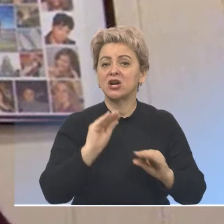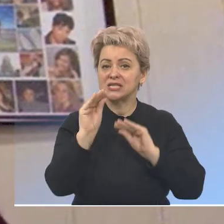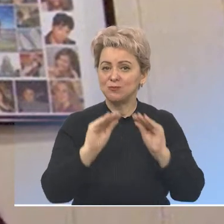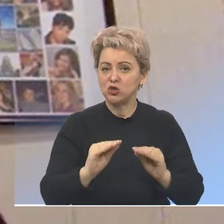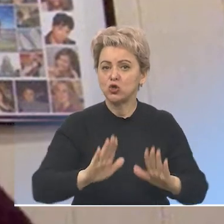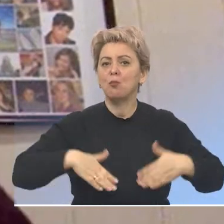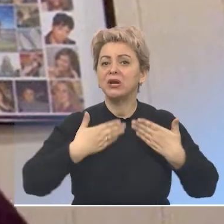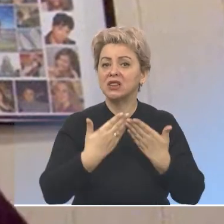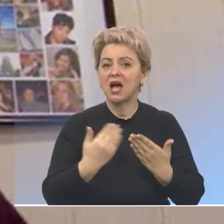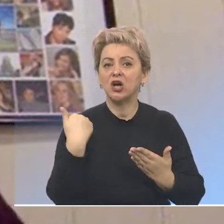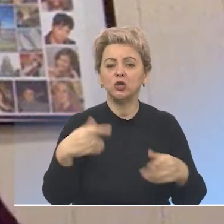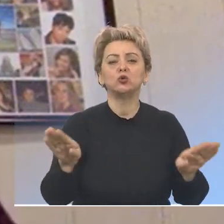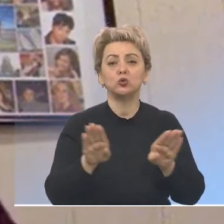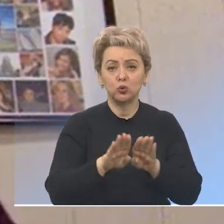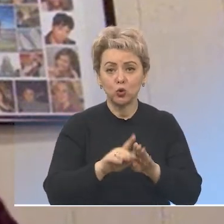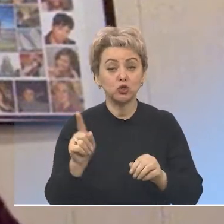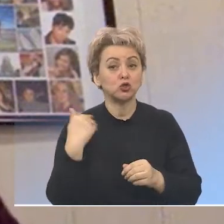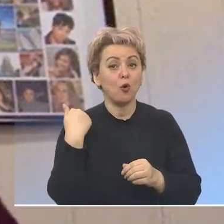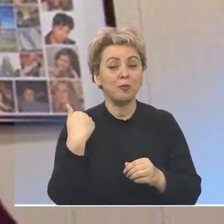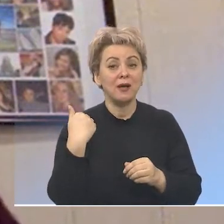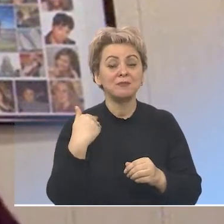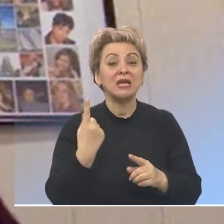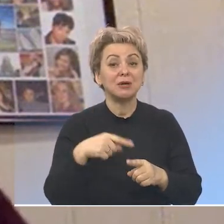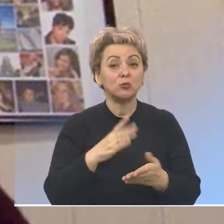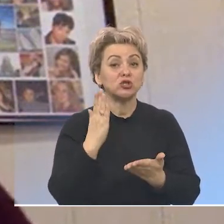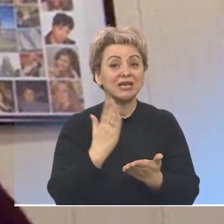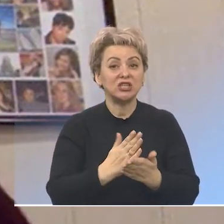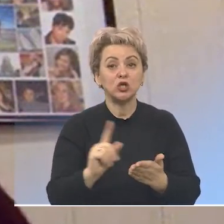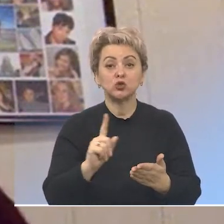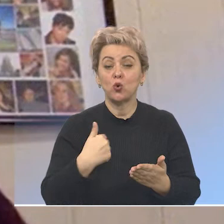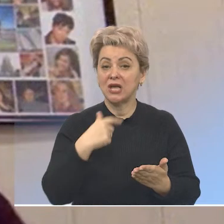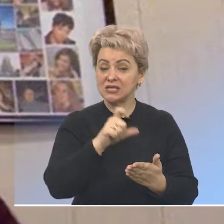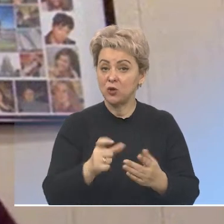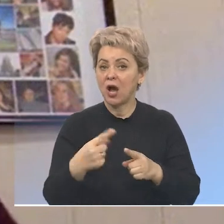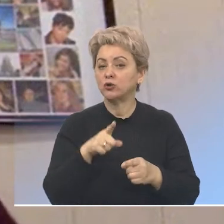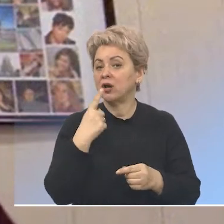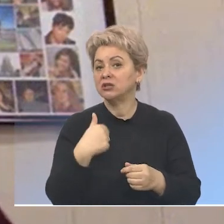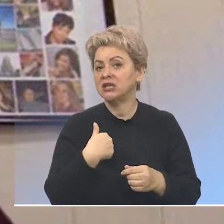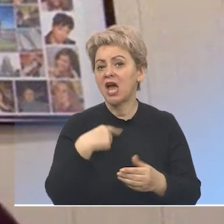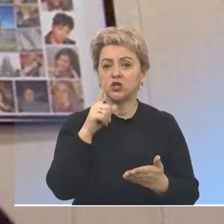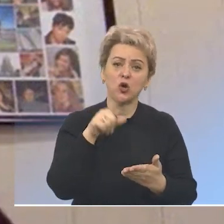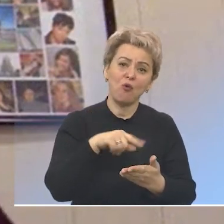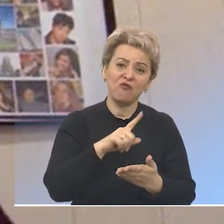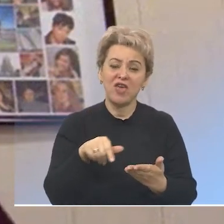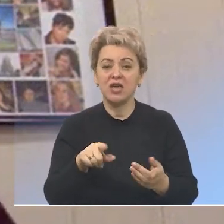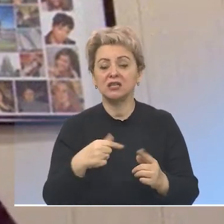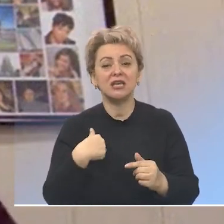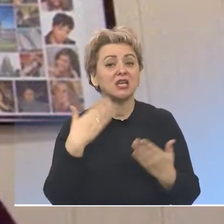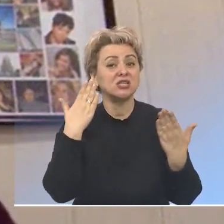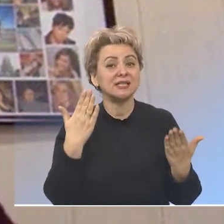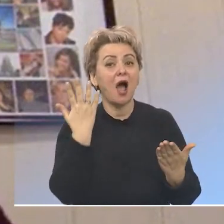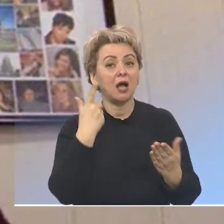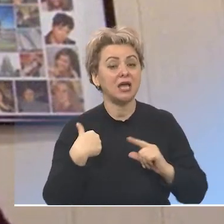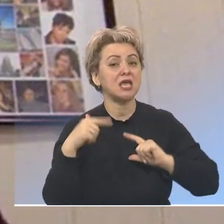объектами размещения и предлагают их тоже, чтобы потому что есть как бы у нас клиенты, которые говорят, ну я не уверен, я не